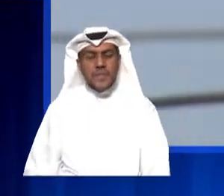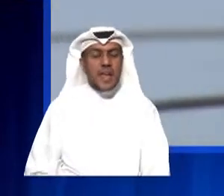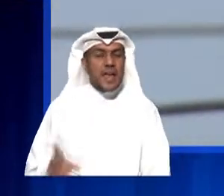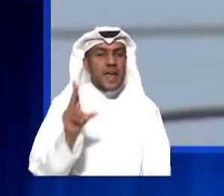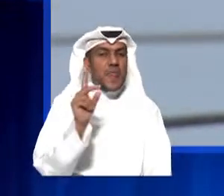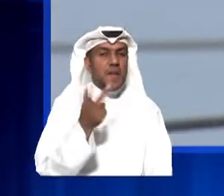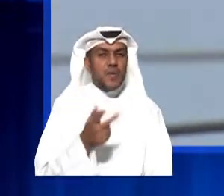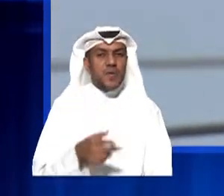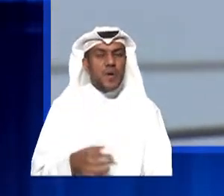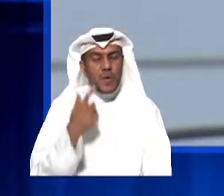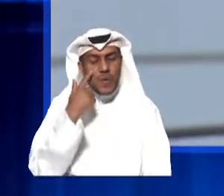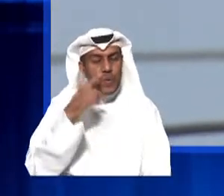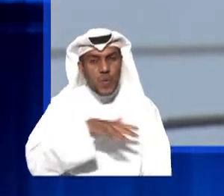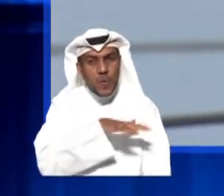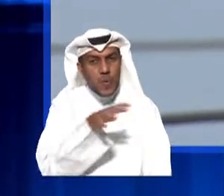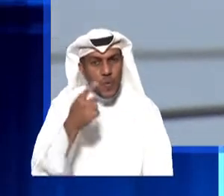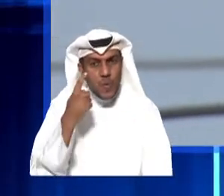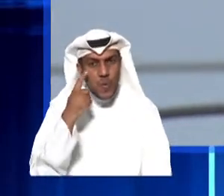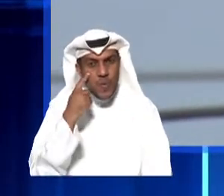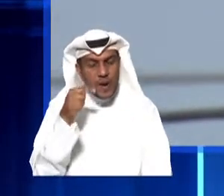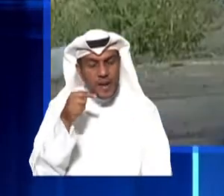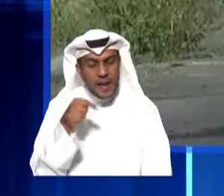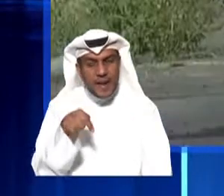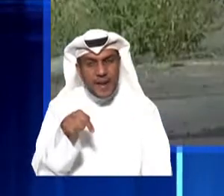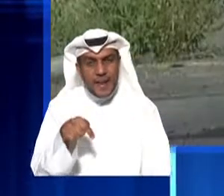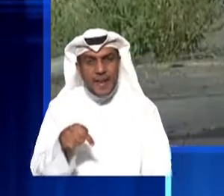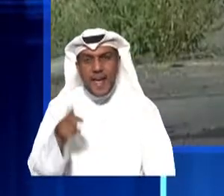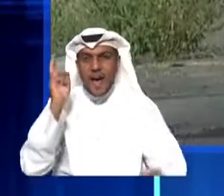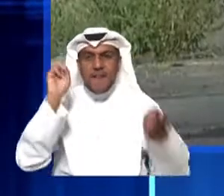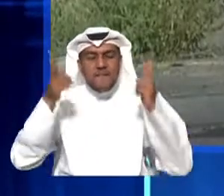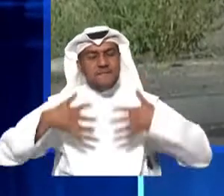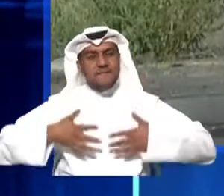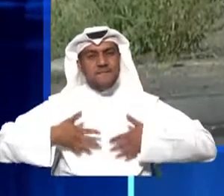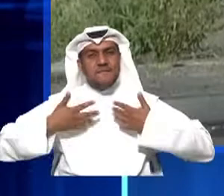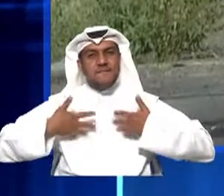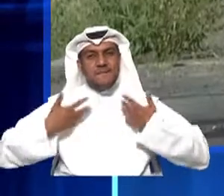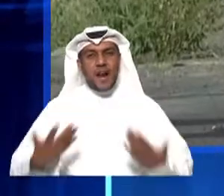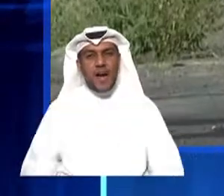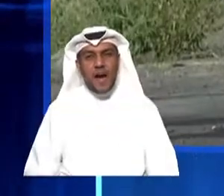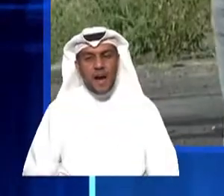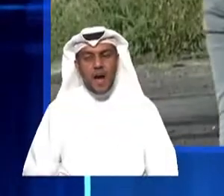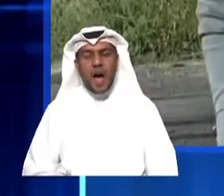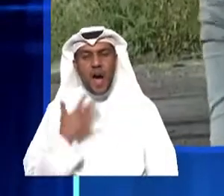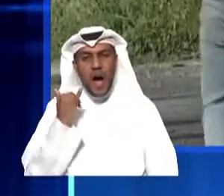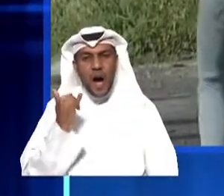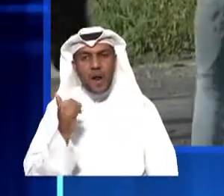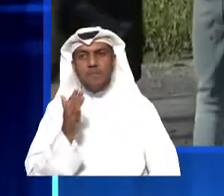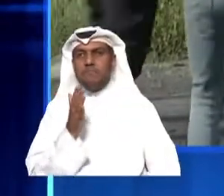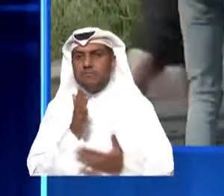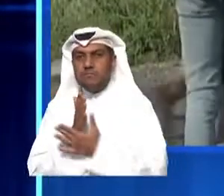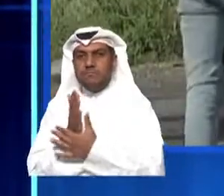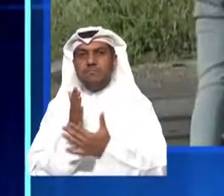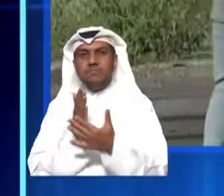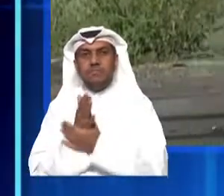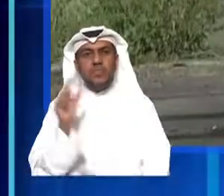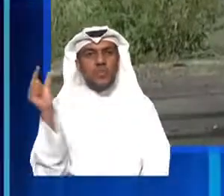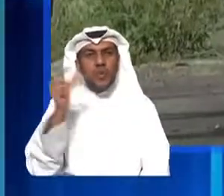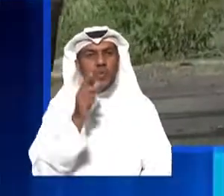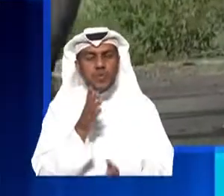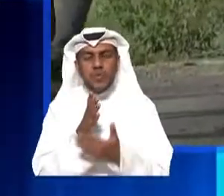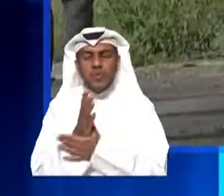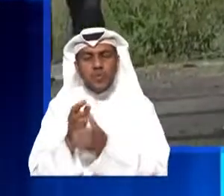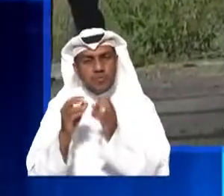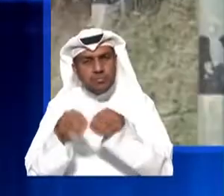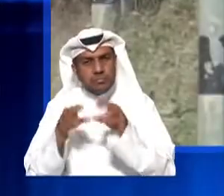وصول أو تحقيق التهدئة بفضل الوساطات والجهود العربية والدولية،